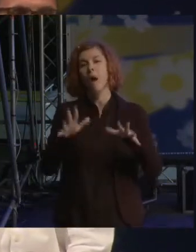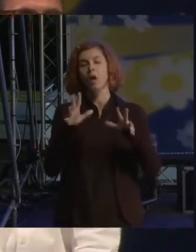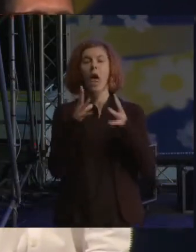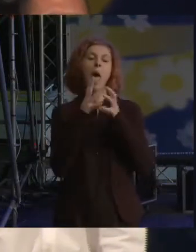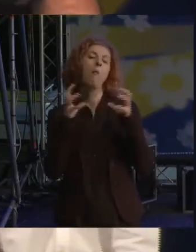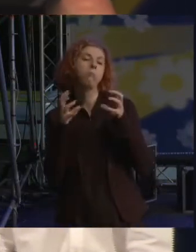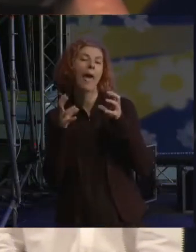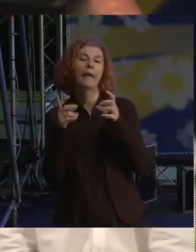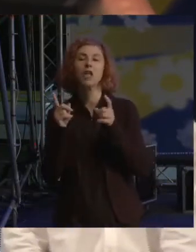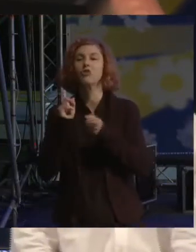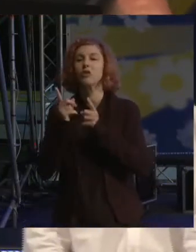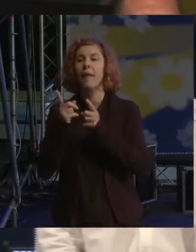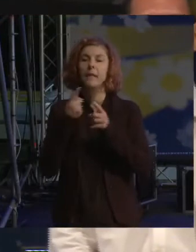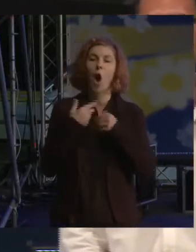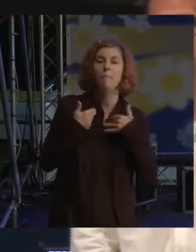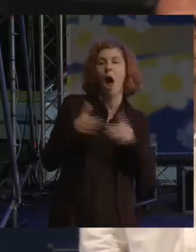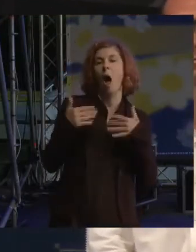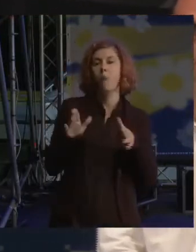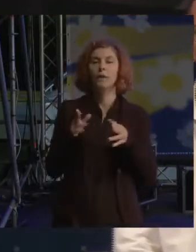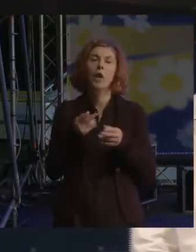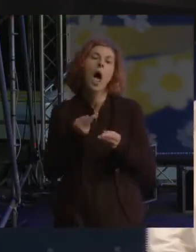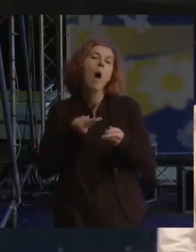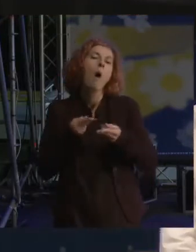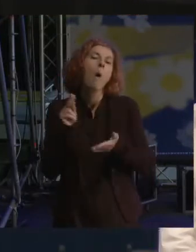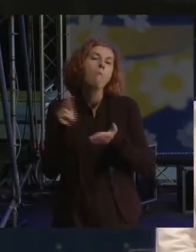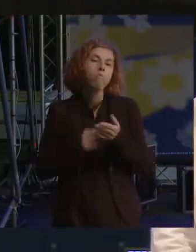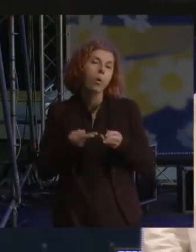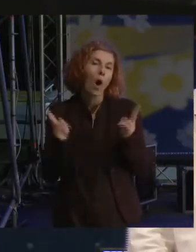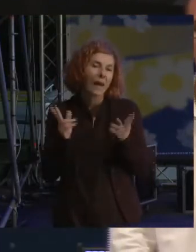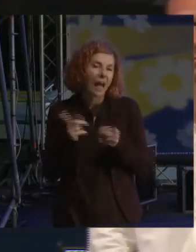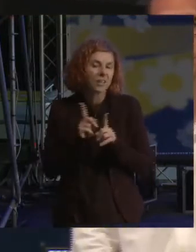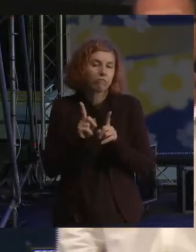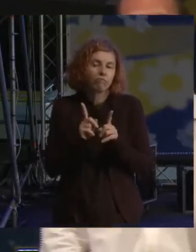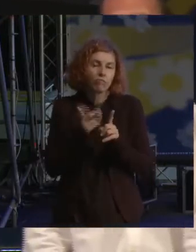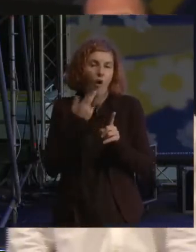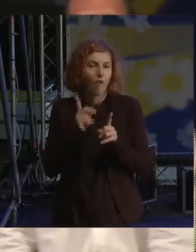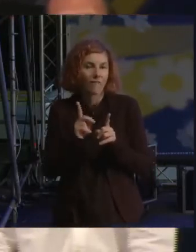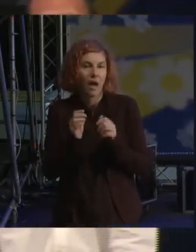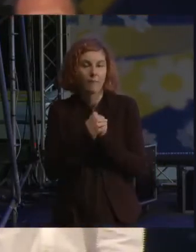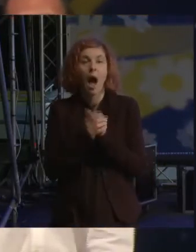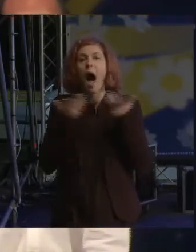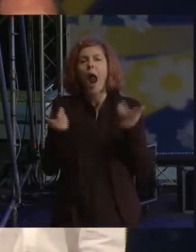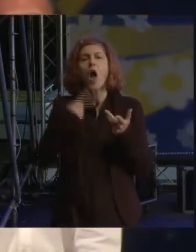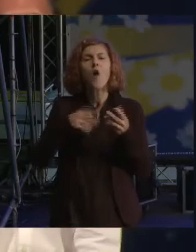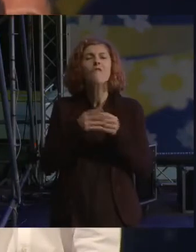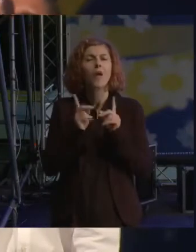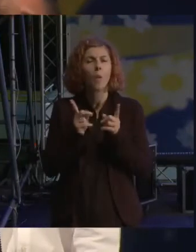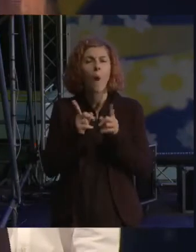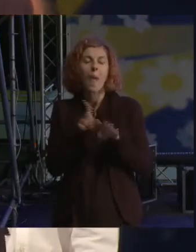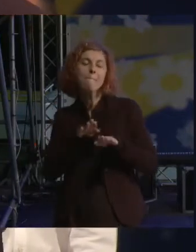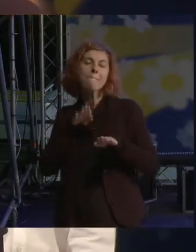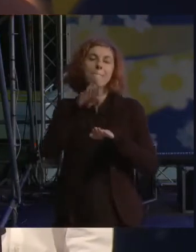alla burocrazia allora abbiamo fatto un altro passo la ciliegina sulla torta il l'accordo con